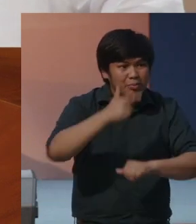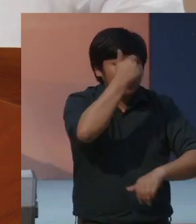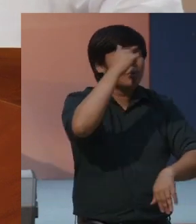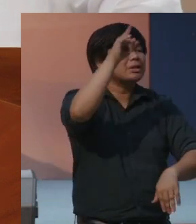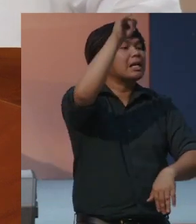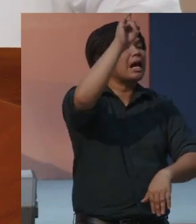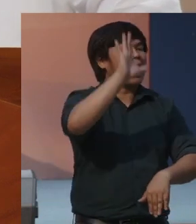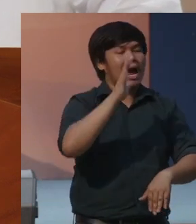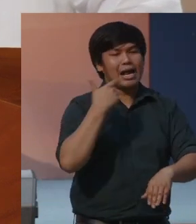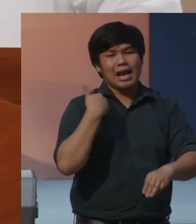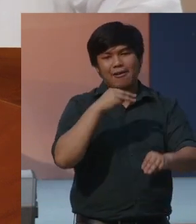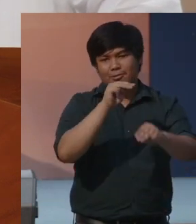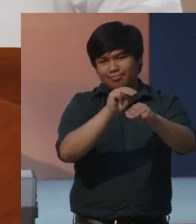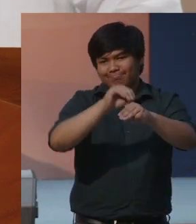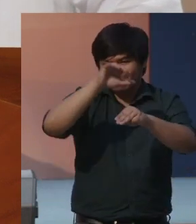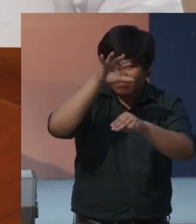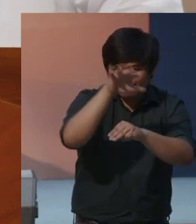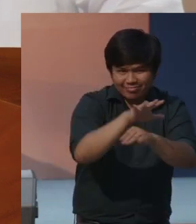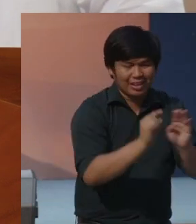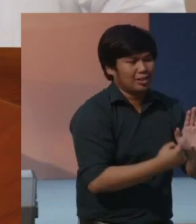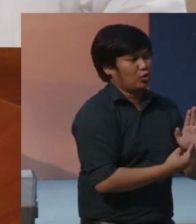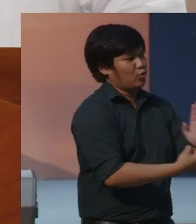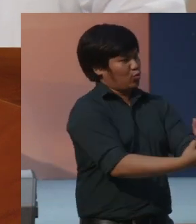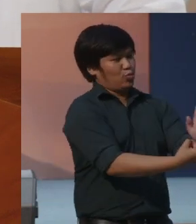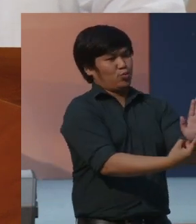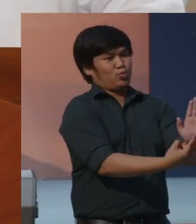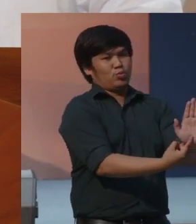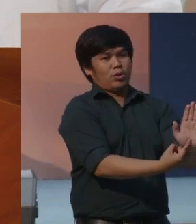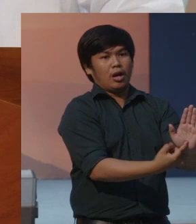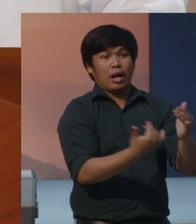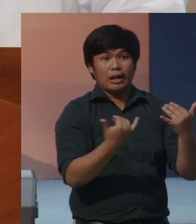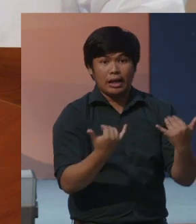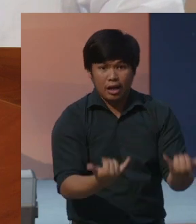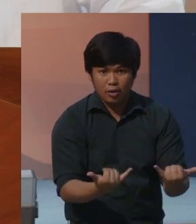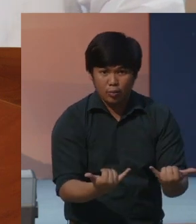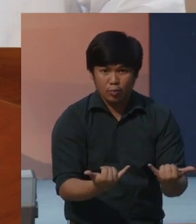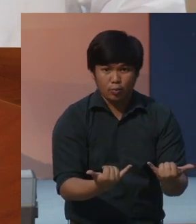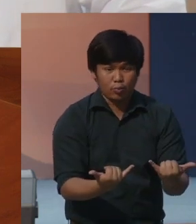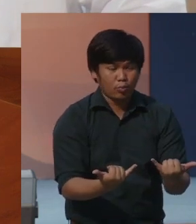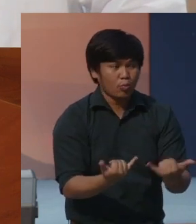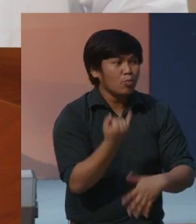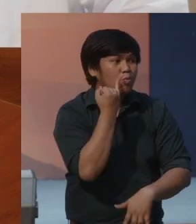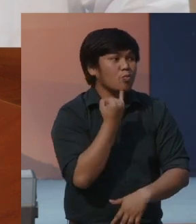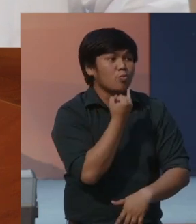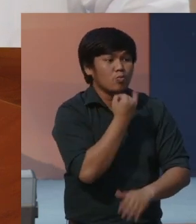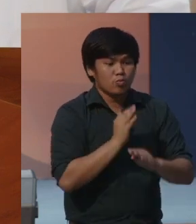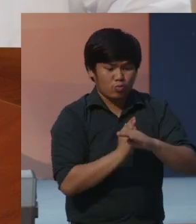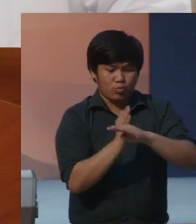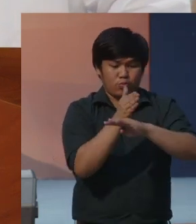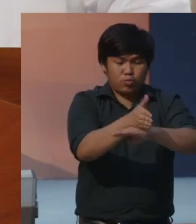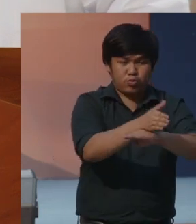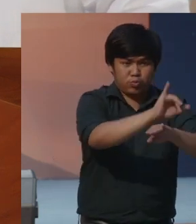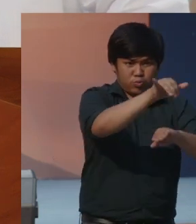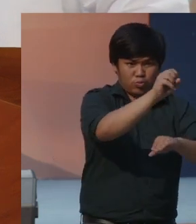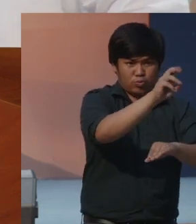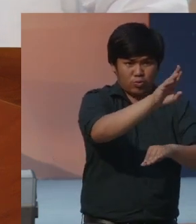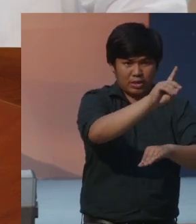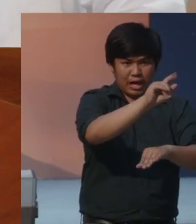sa kanilang kalagitnaan. Ngayon, sila ay tatawid ng Jordan,